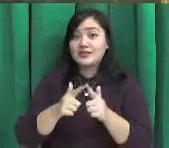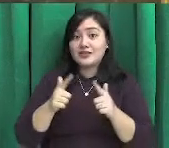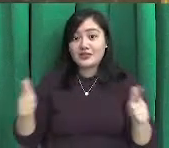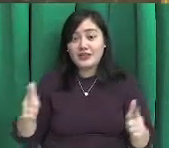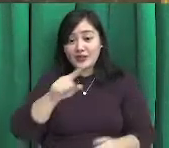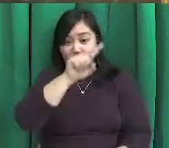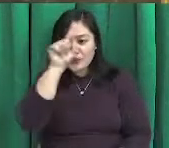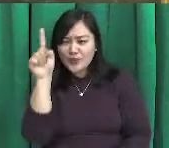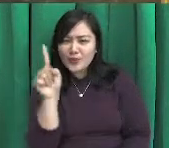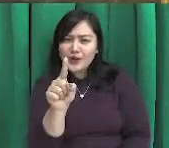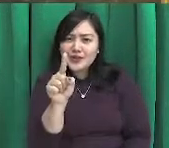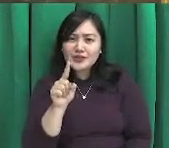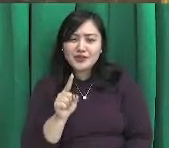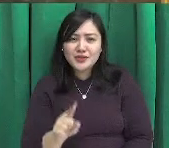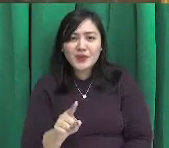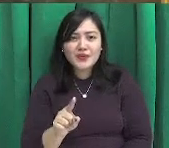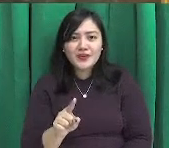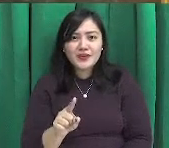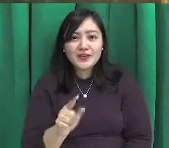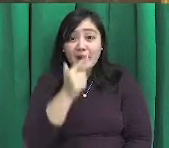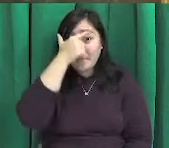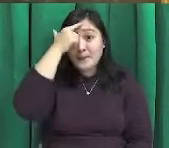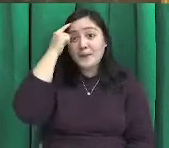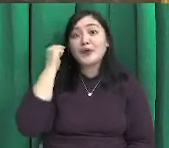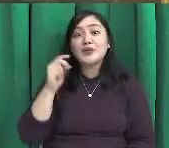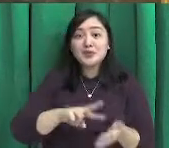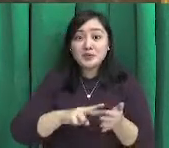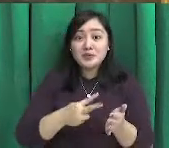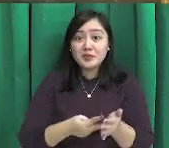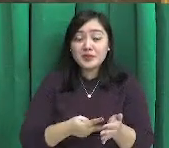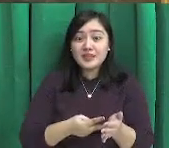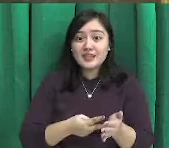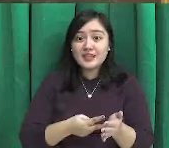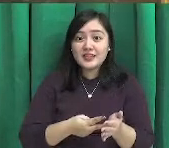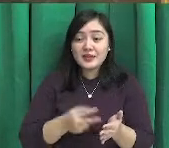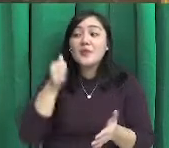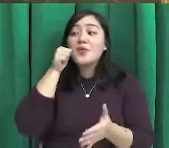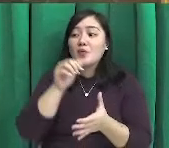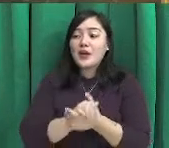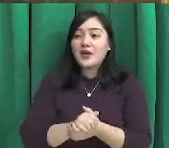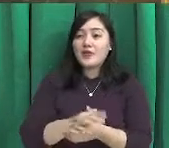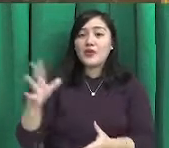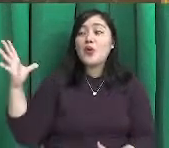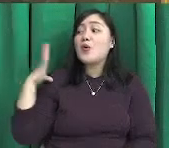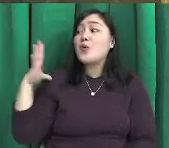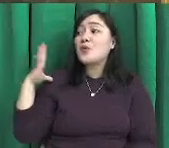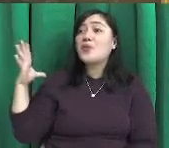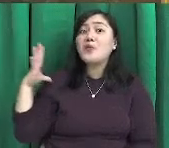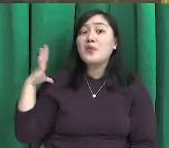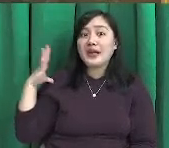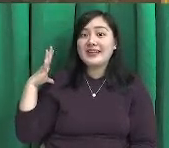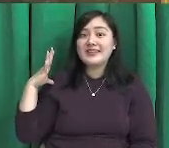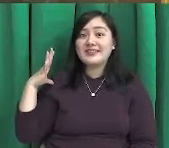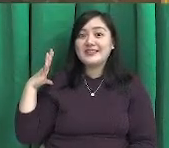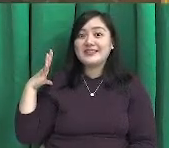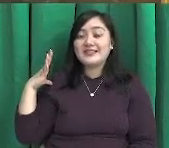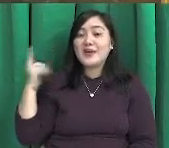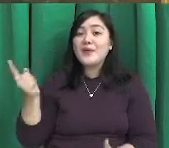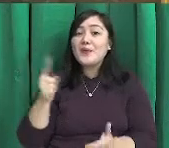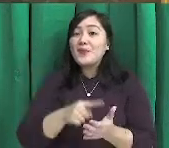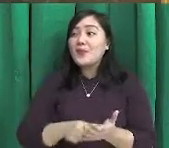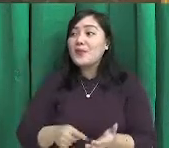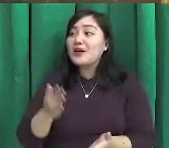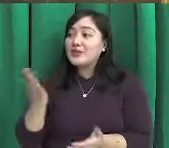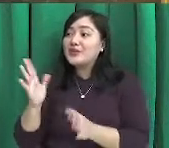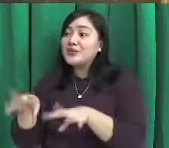bakit? Naghihintay sila kung anong ipapagawa ninyo. Yeah. Exactly. Kung saan po kami makakatulong sa kanila. Huwag niyo po